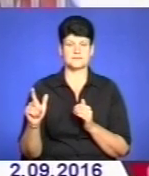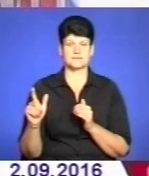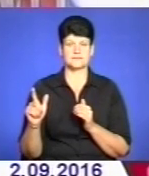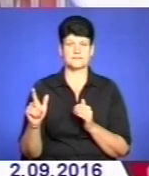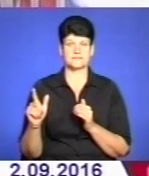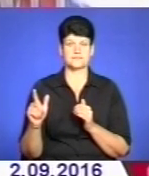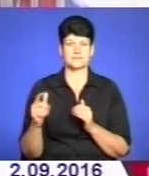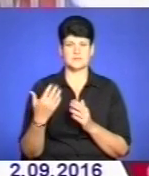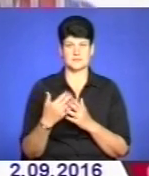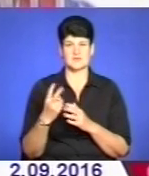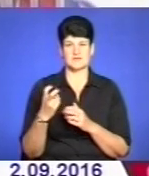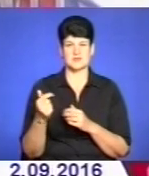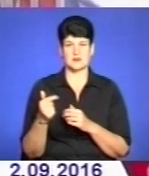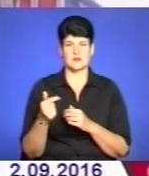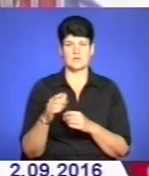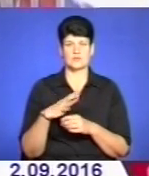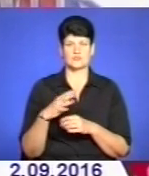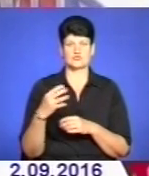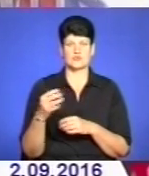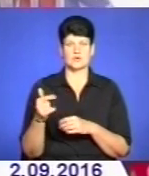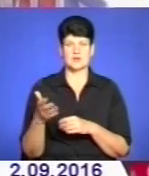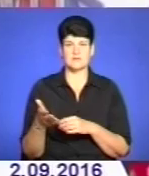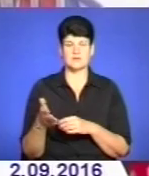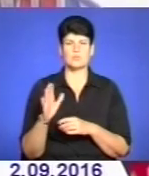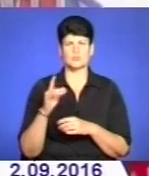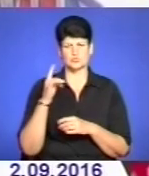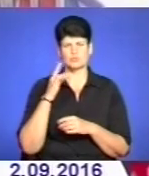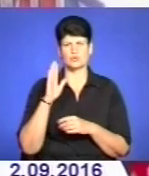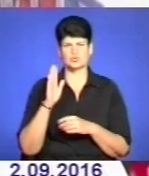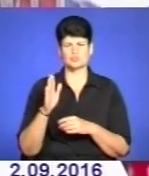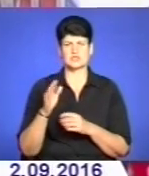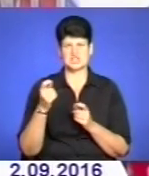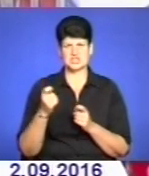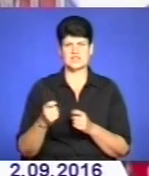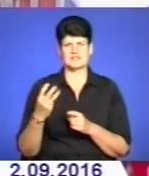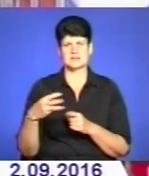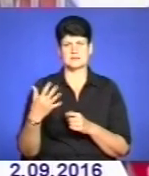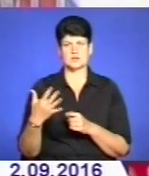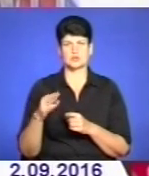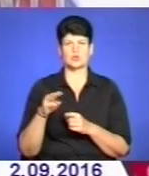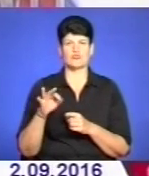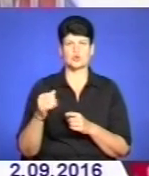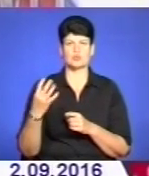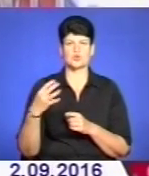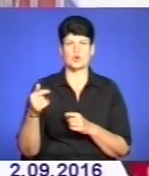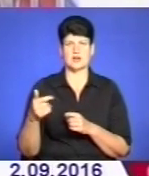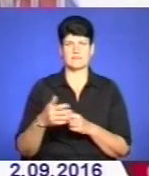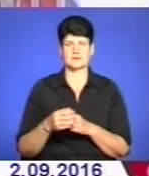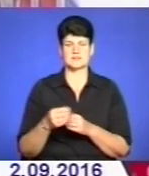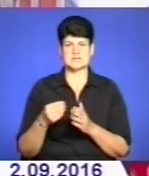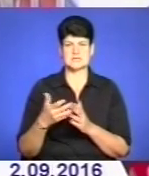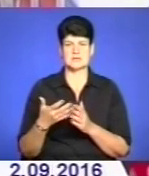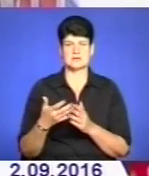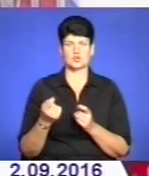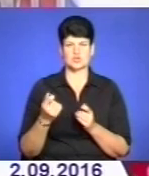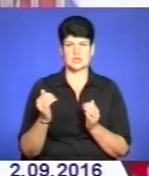грам 200, то по 40 гривень. Ну, я думаю, ще буде дешевше, гривню 35. Товстолобік 40 гривень ціна товстолоба.